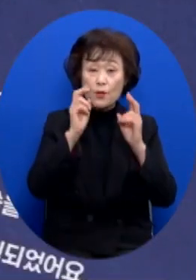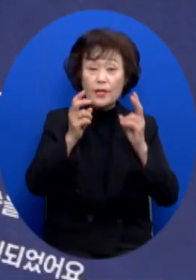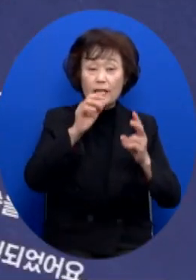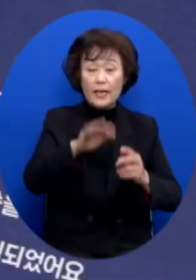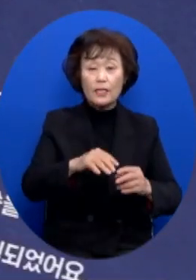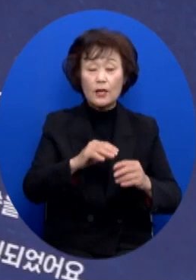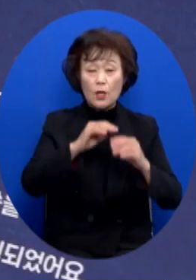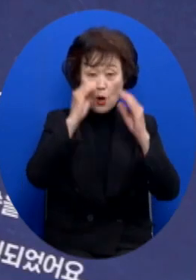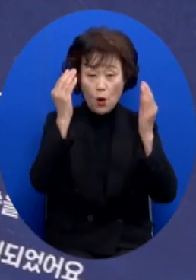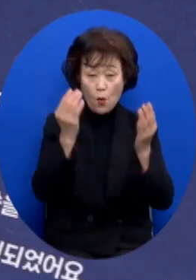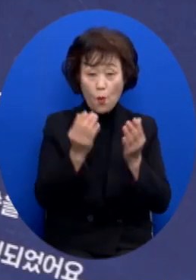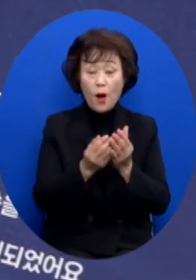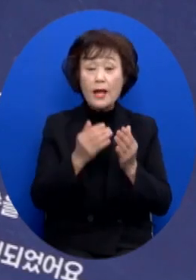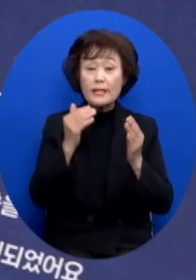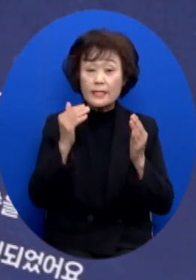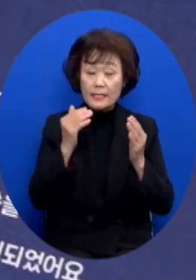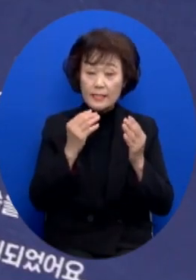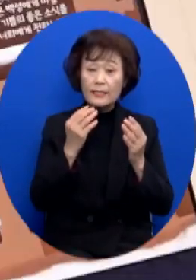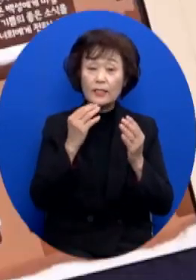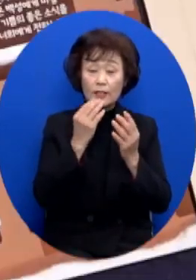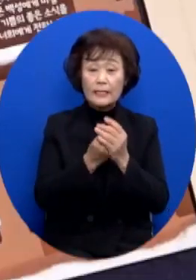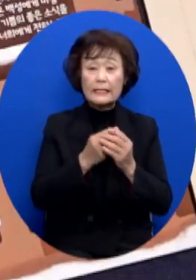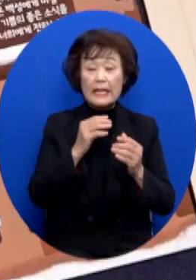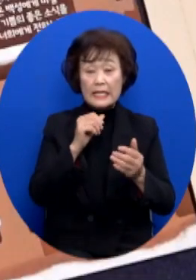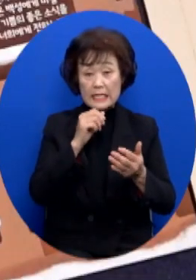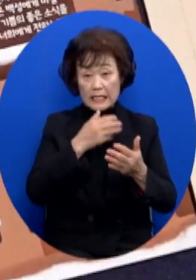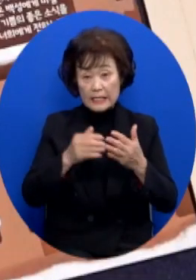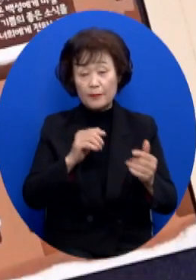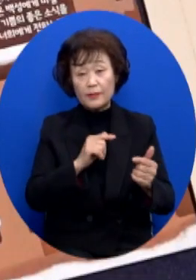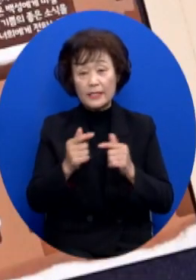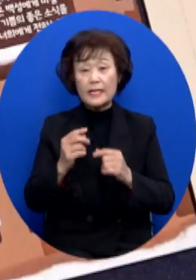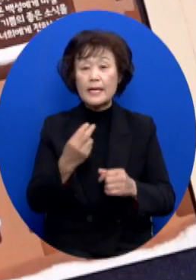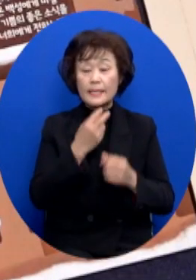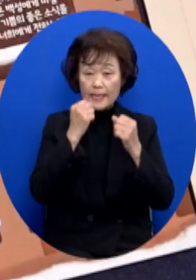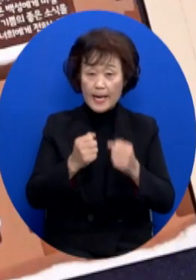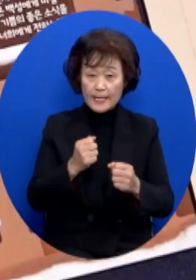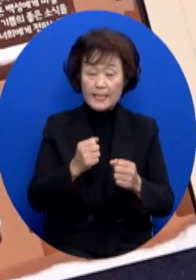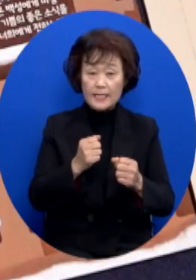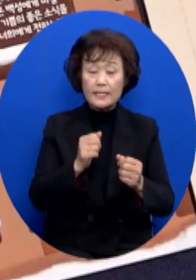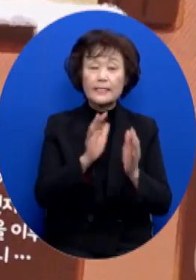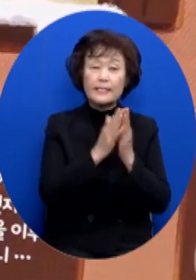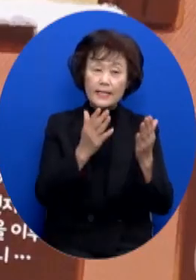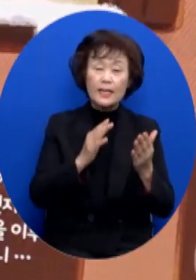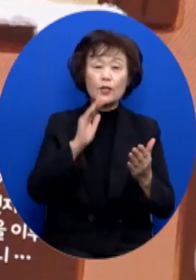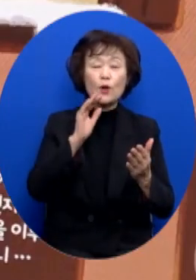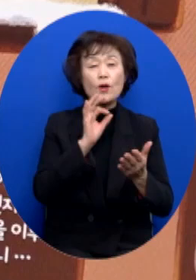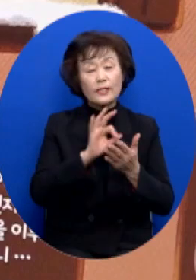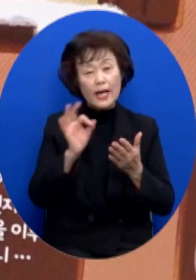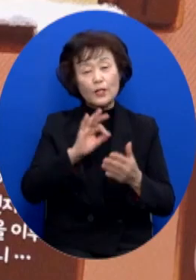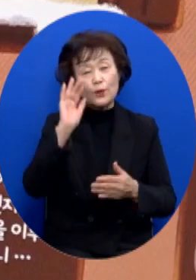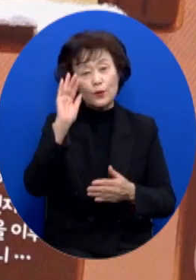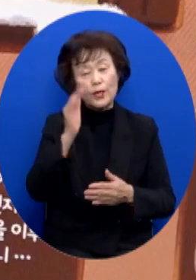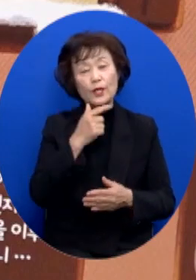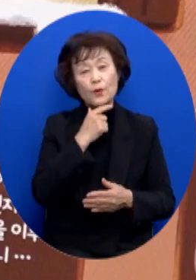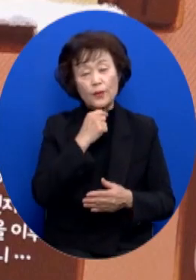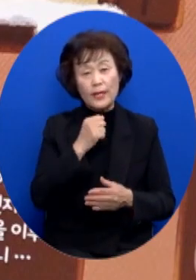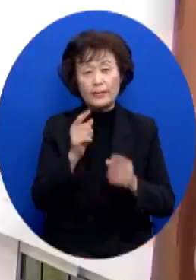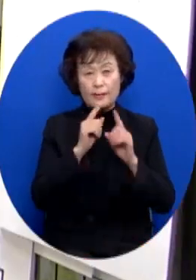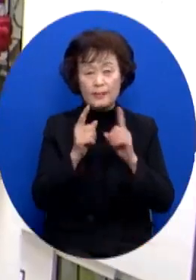바빠서 잊기 쉬운 하나님의 존재를 내 마음의 공간에 보시는 살아있는 도구로 쓰이길 소망한다고